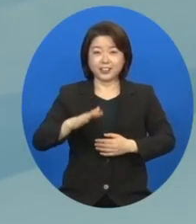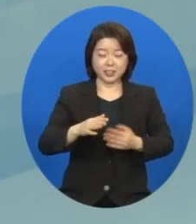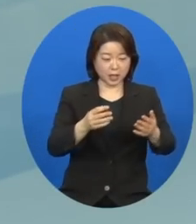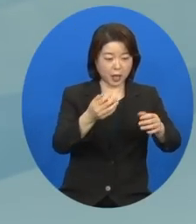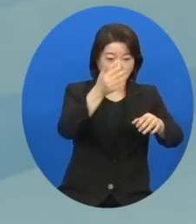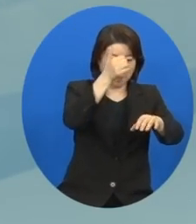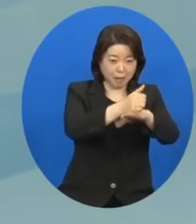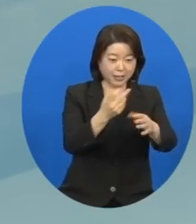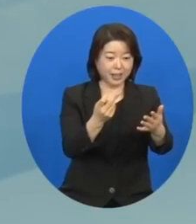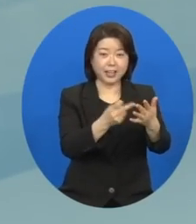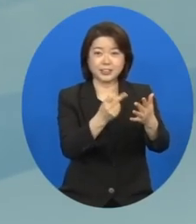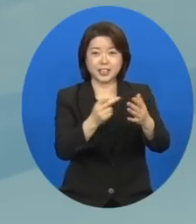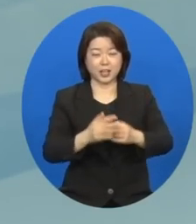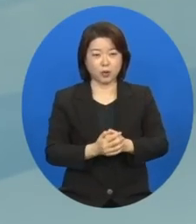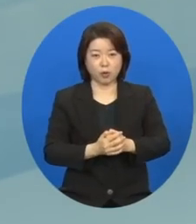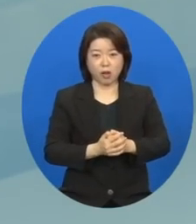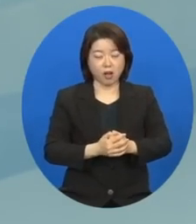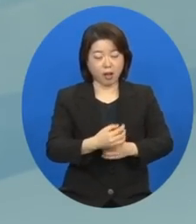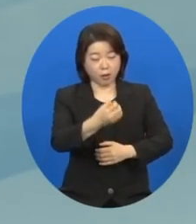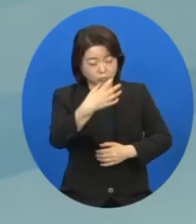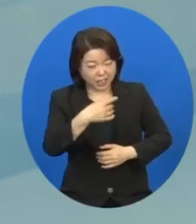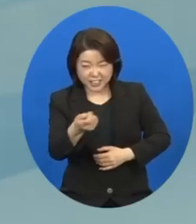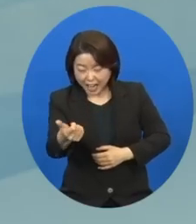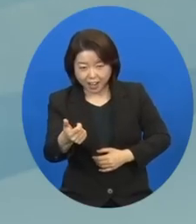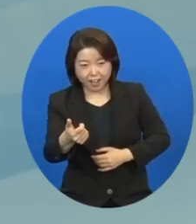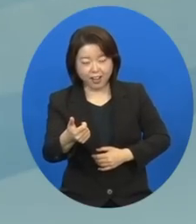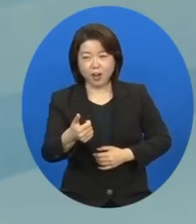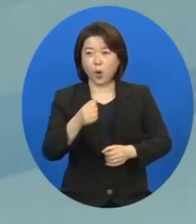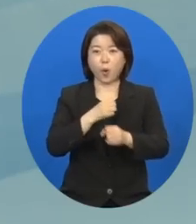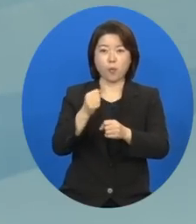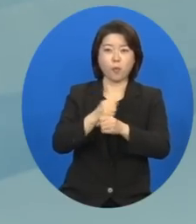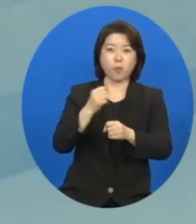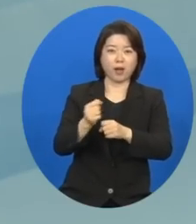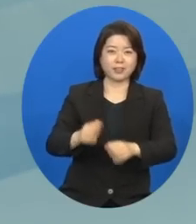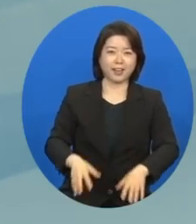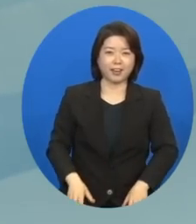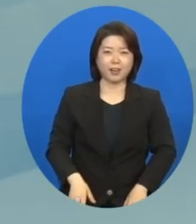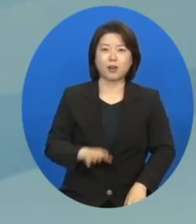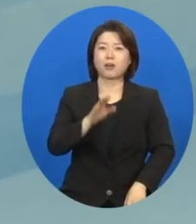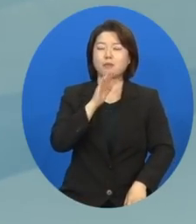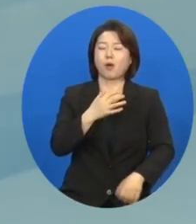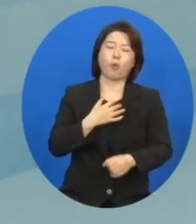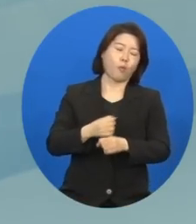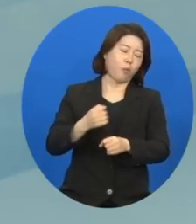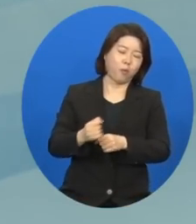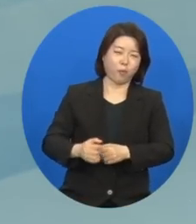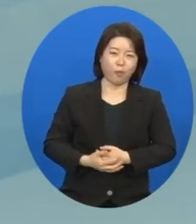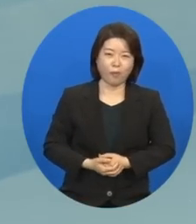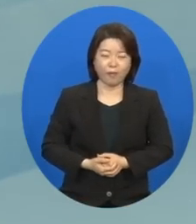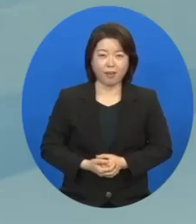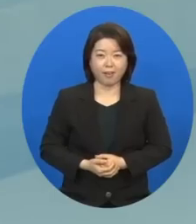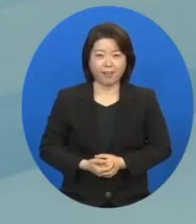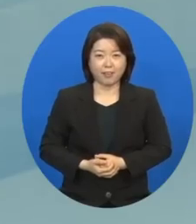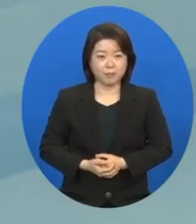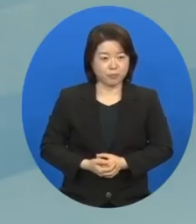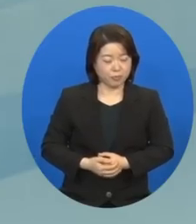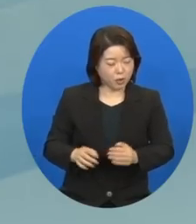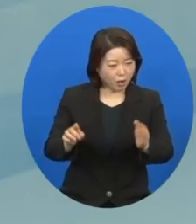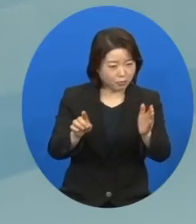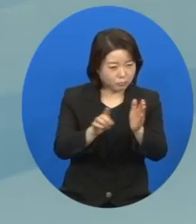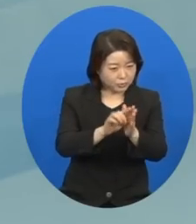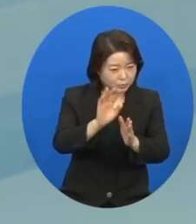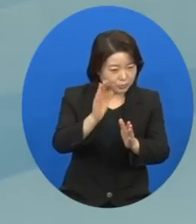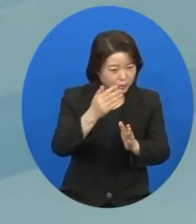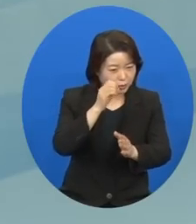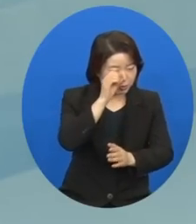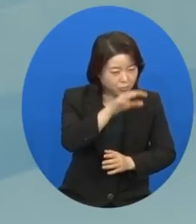그 얘기를 하는 거예요. 여러분 되게 황당하시지 않아요? 황당하시죠? 예, 황당합니다. 굉장히 황당합니다. 제가 야, 믿음대로 될지어다라고